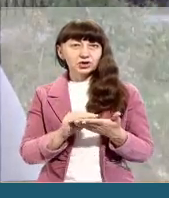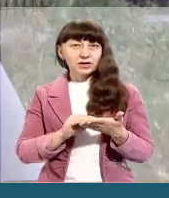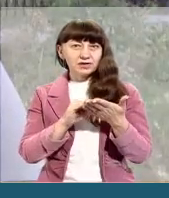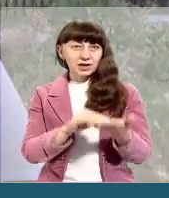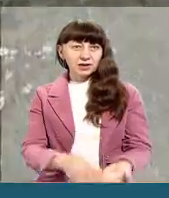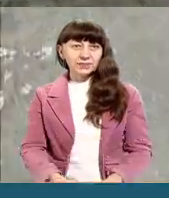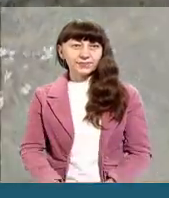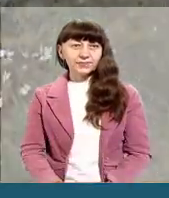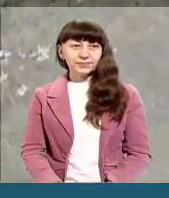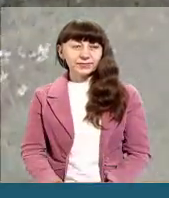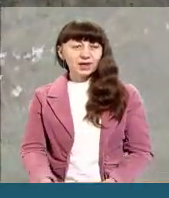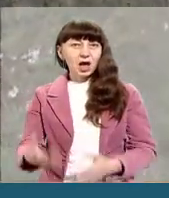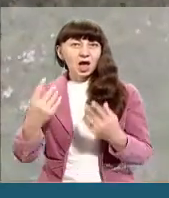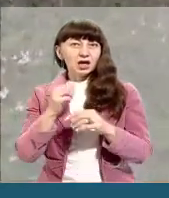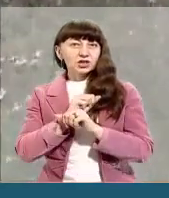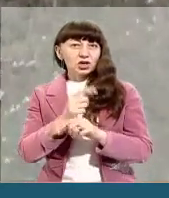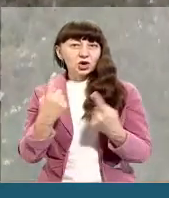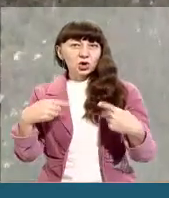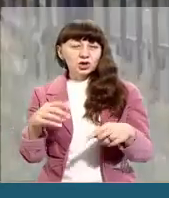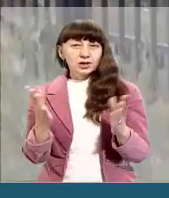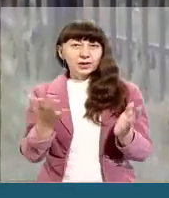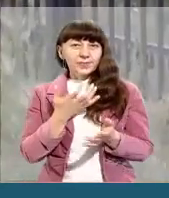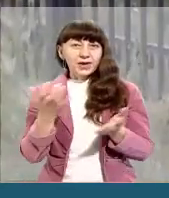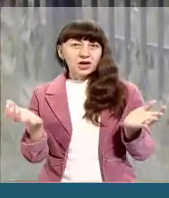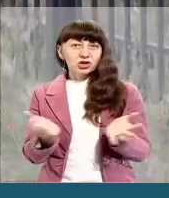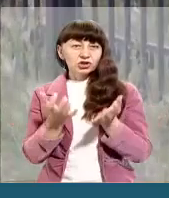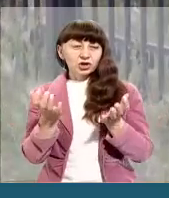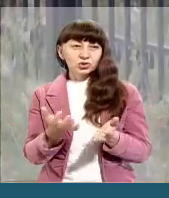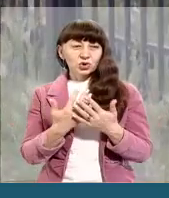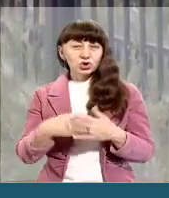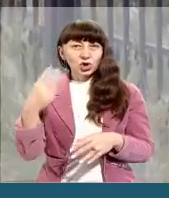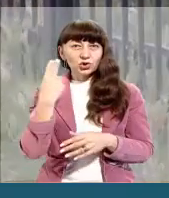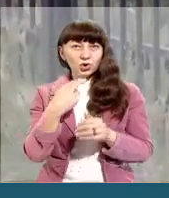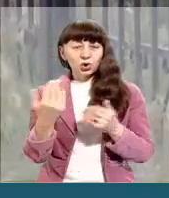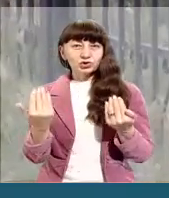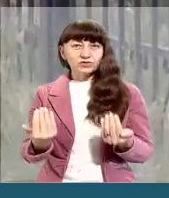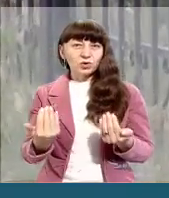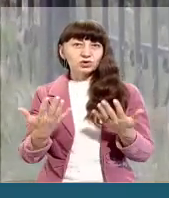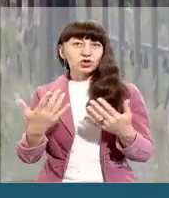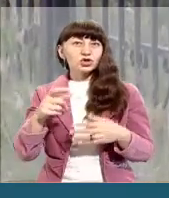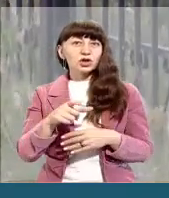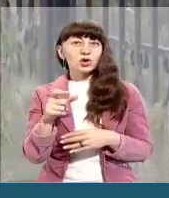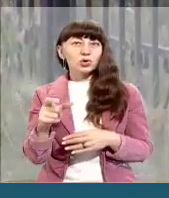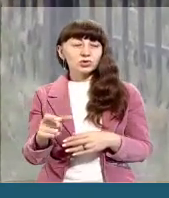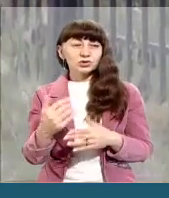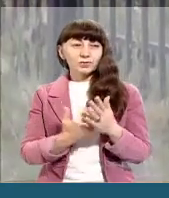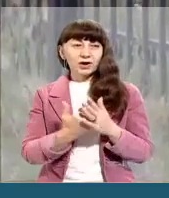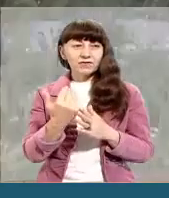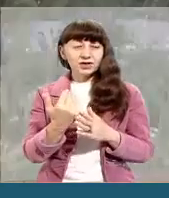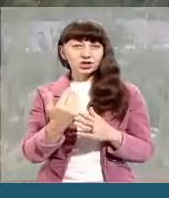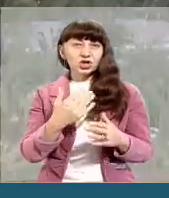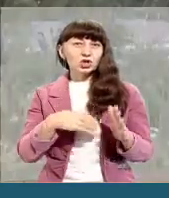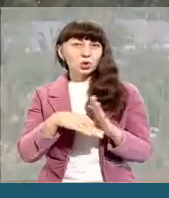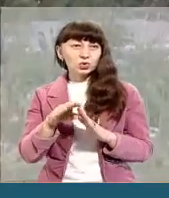заявление. Охрана окружающей среды и бережное отношение к ней – долг современного общества. В целях повышения благосостояния